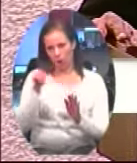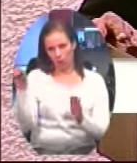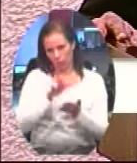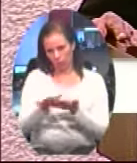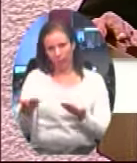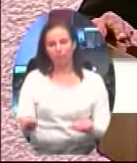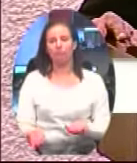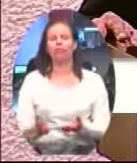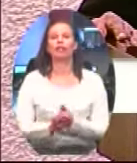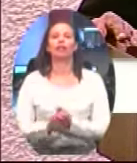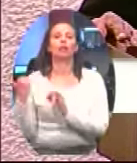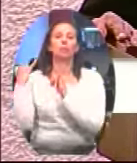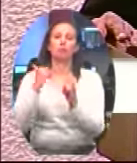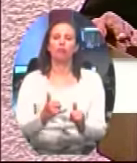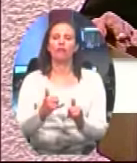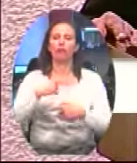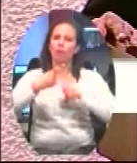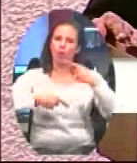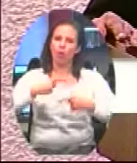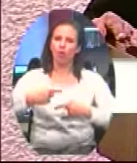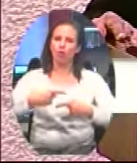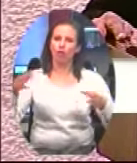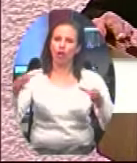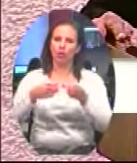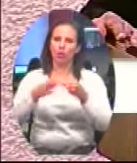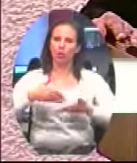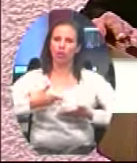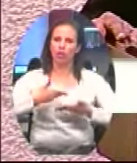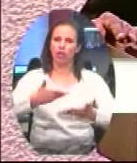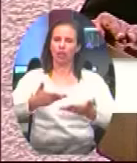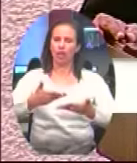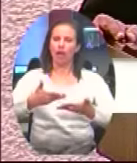את המורשת הזאת של אחדות, נתינה ואהבת חינם לבית הזה.